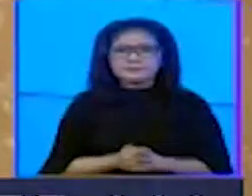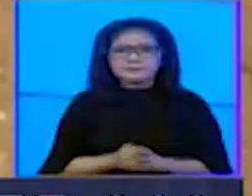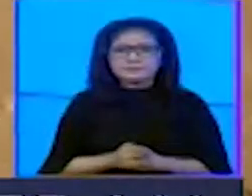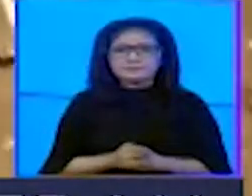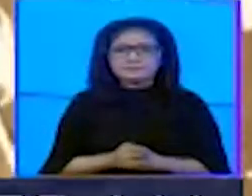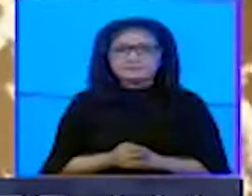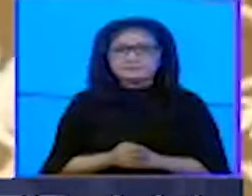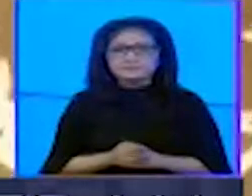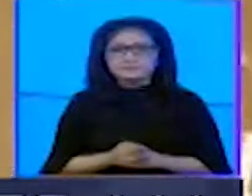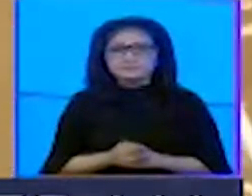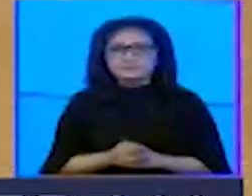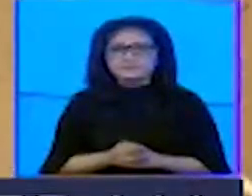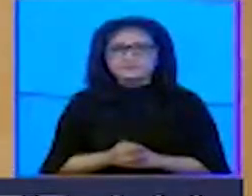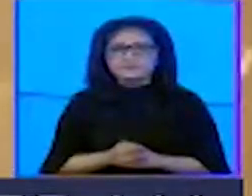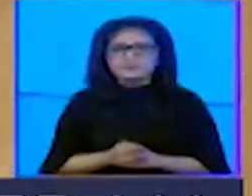8.2.